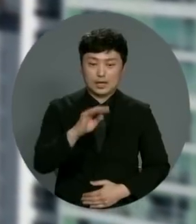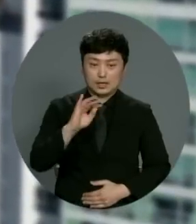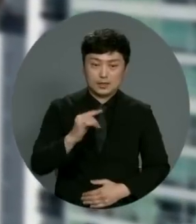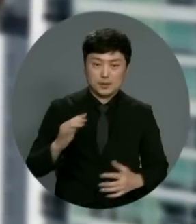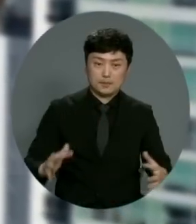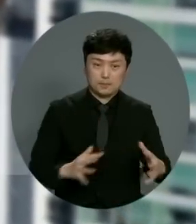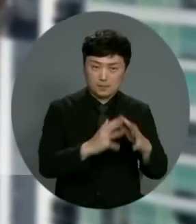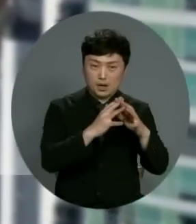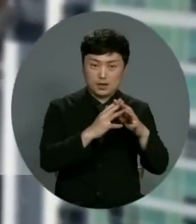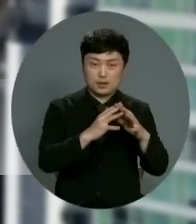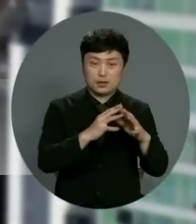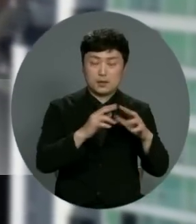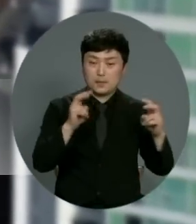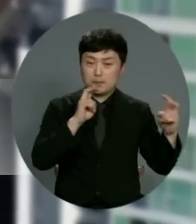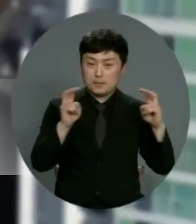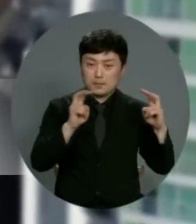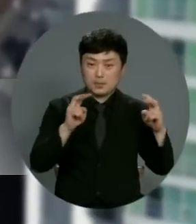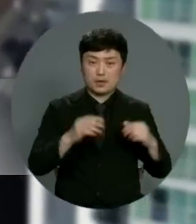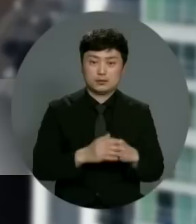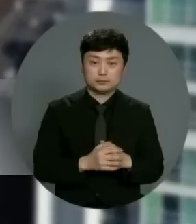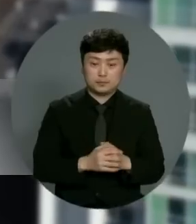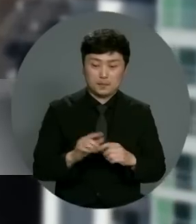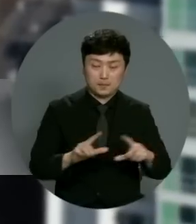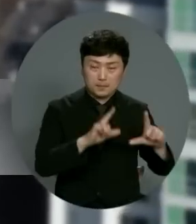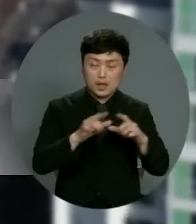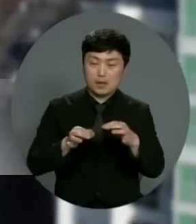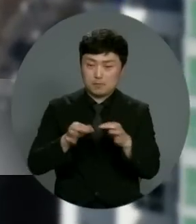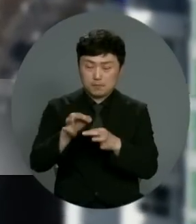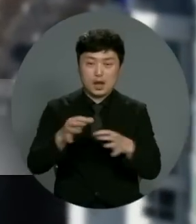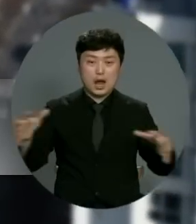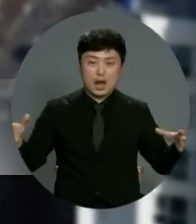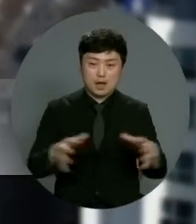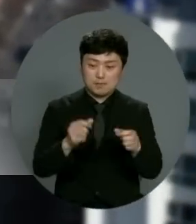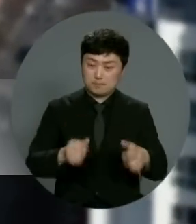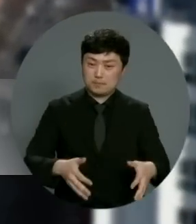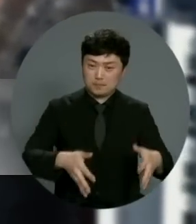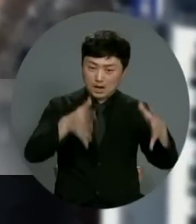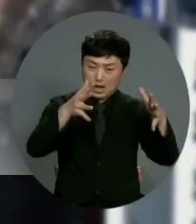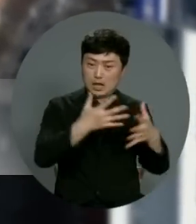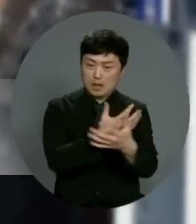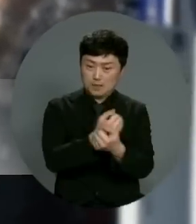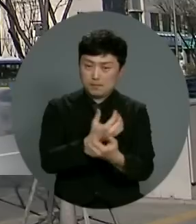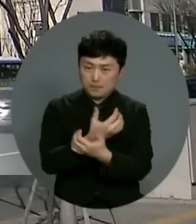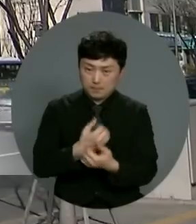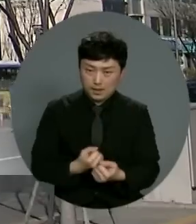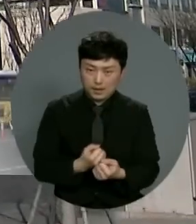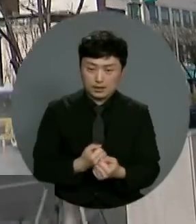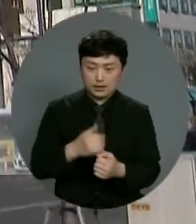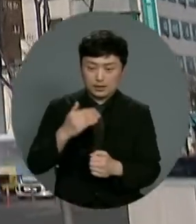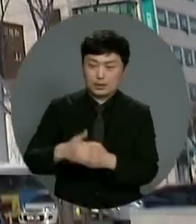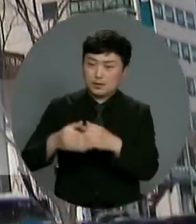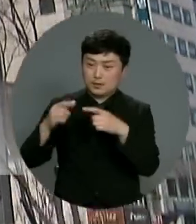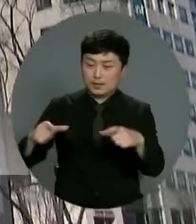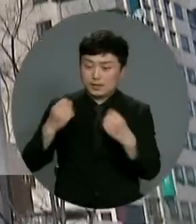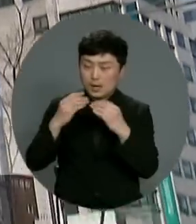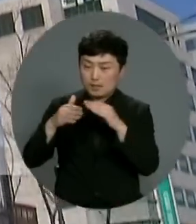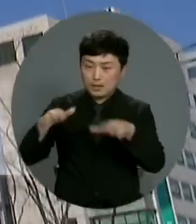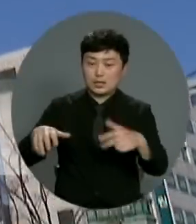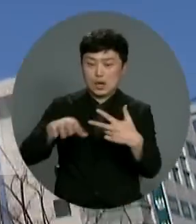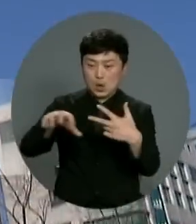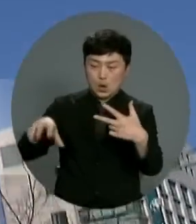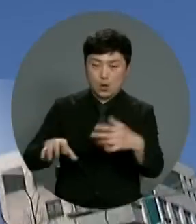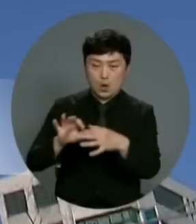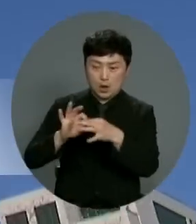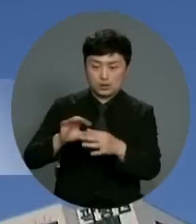다인건설은 오피스텔과 상가를 결합한 다인 로얄 팰리스 동송로 분양 계약자들에게 대구 지역 새마을 금고 7곳을